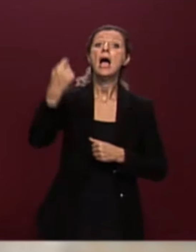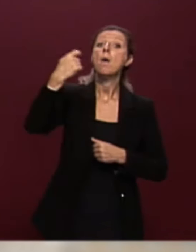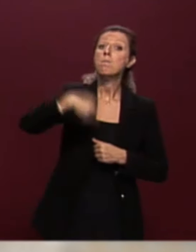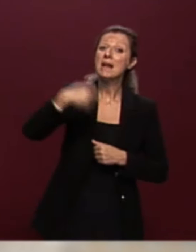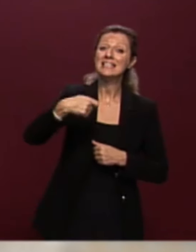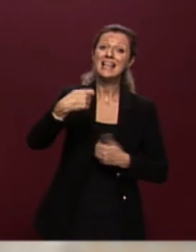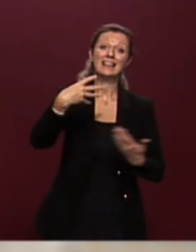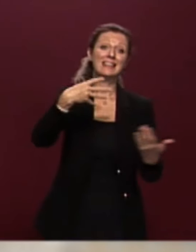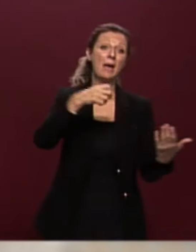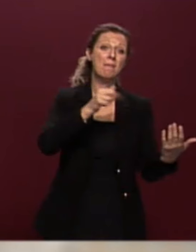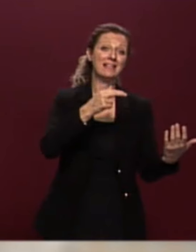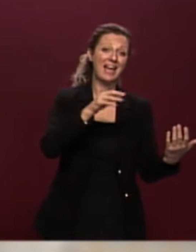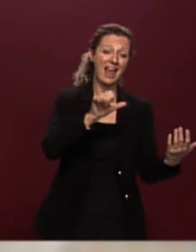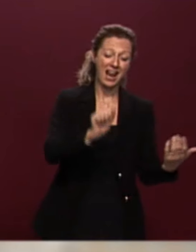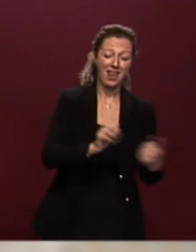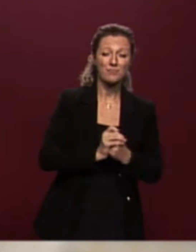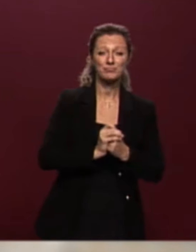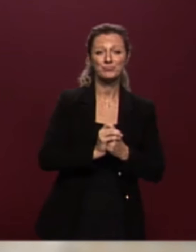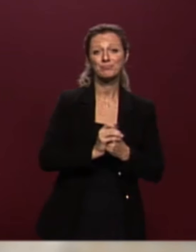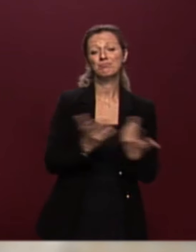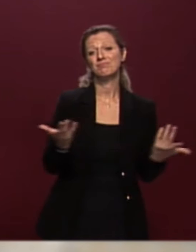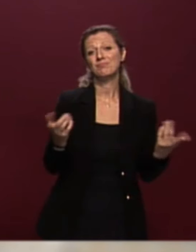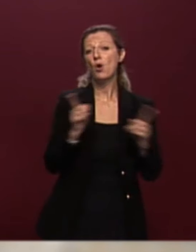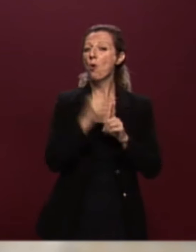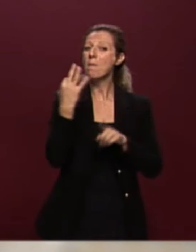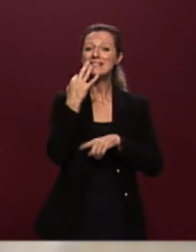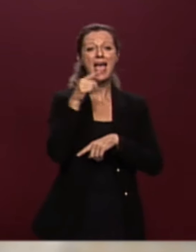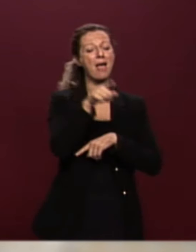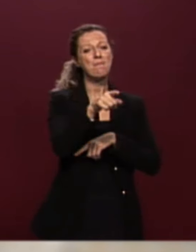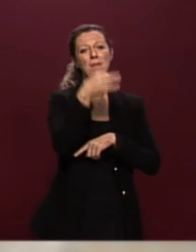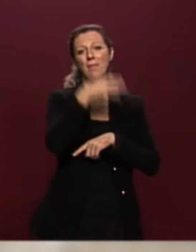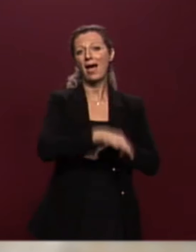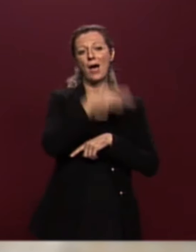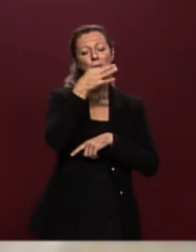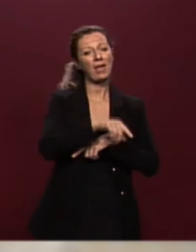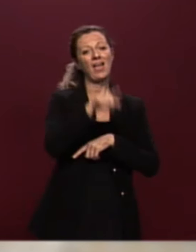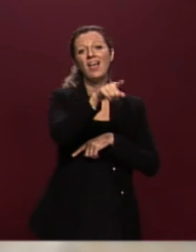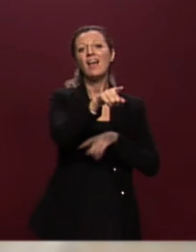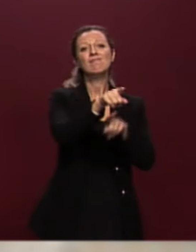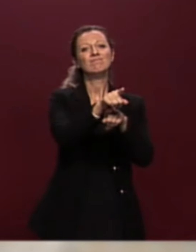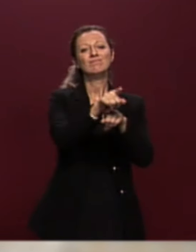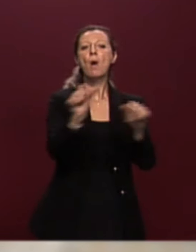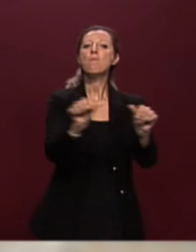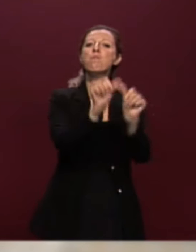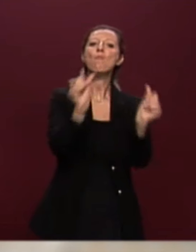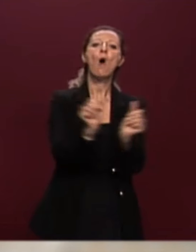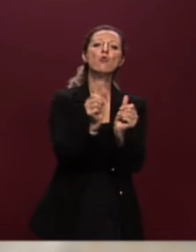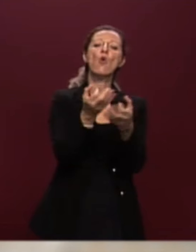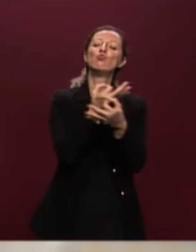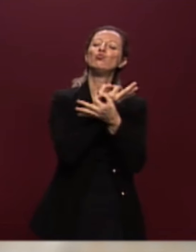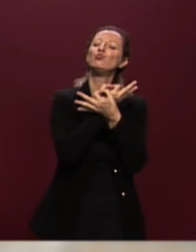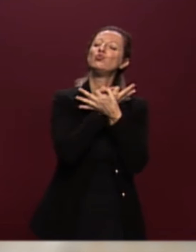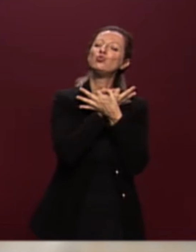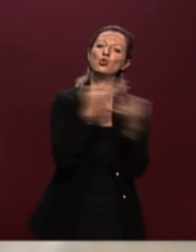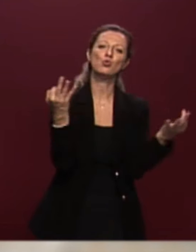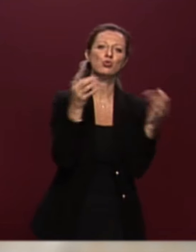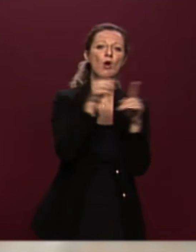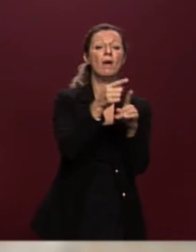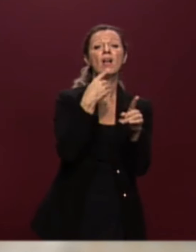Presidente Mattarella, come sempre, lei ha trovato il modo più giusto per